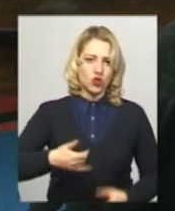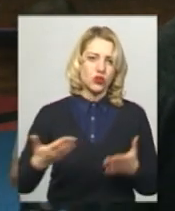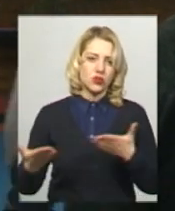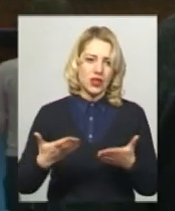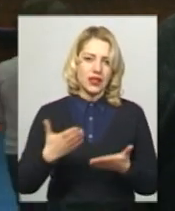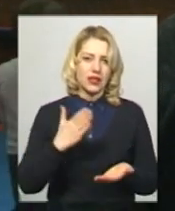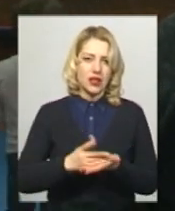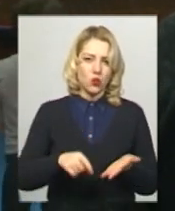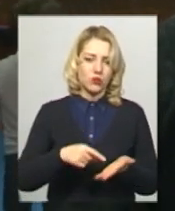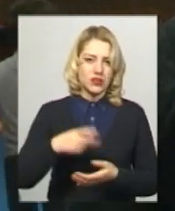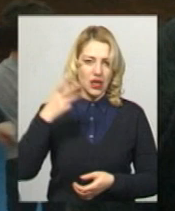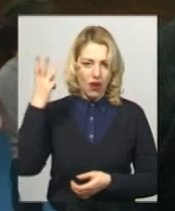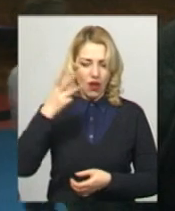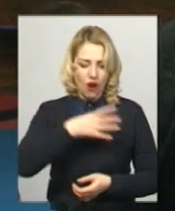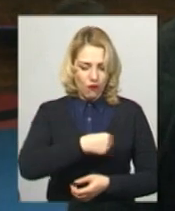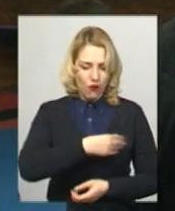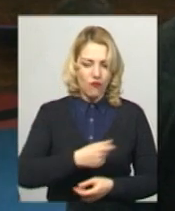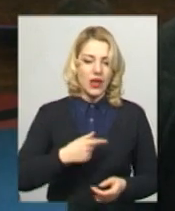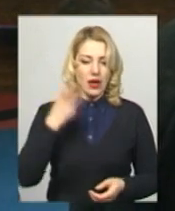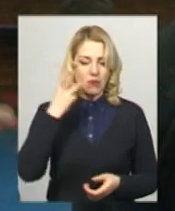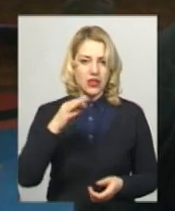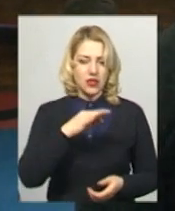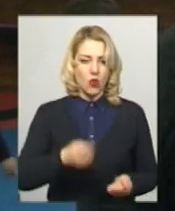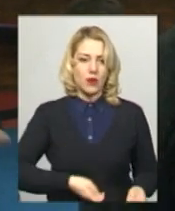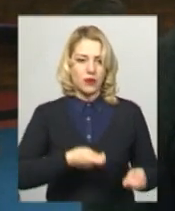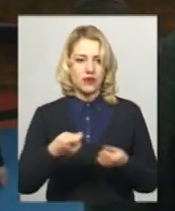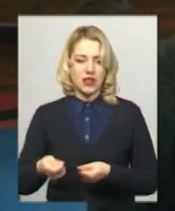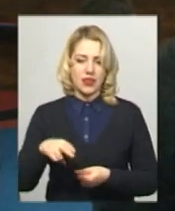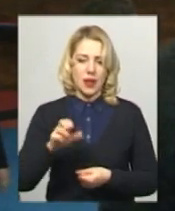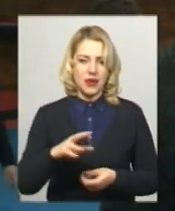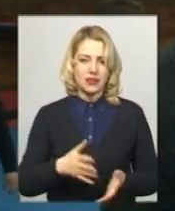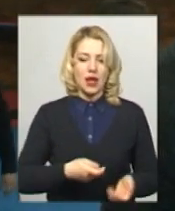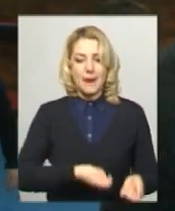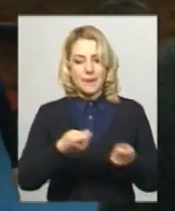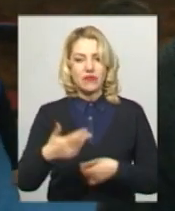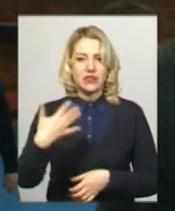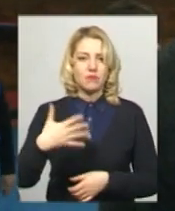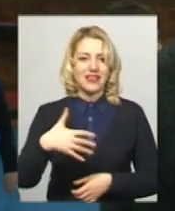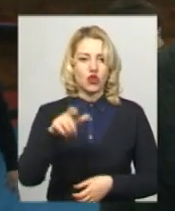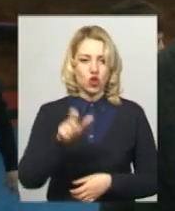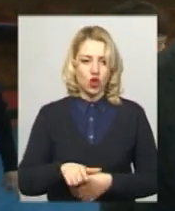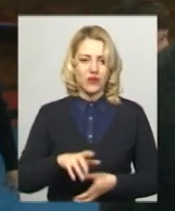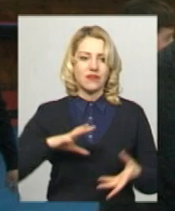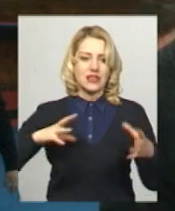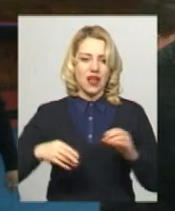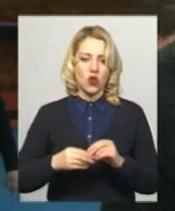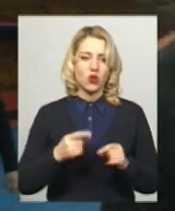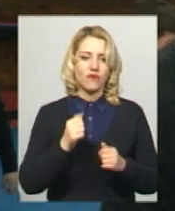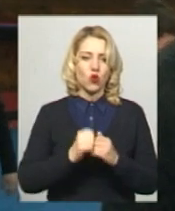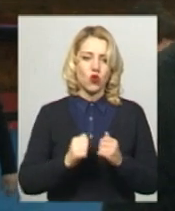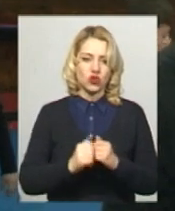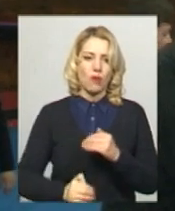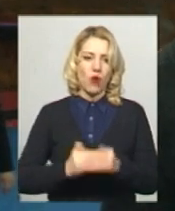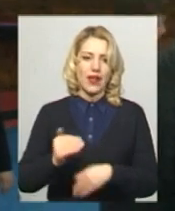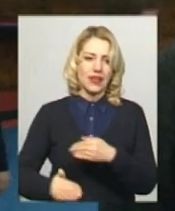Львові. Ми повезли від Хмельницької області, від Академії «Майдамаск», ми повезли 50 чоловік. І на загалом, в кожному етапі ми